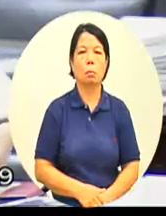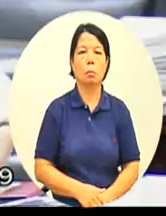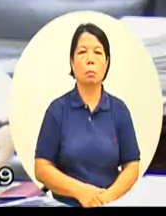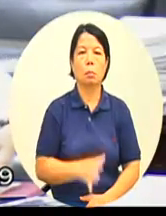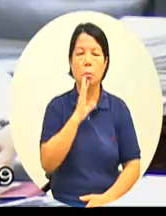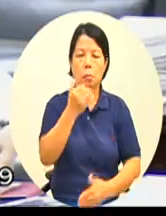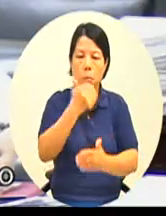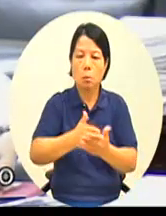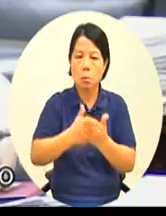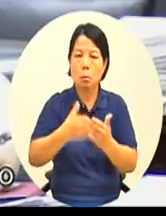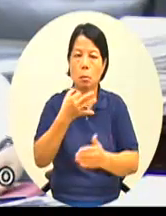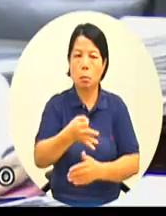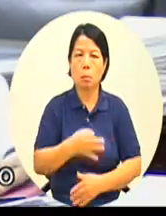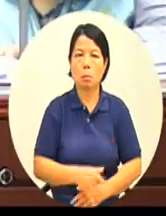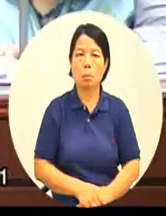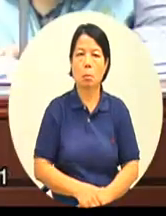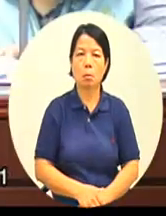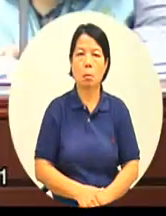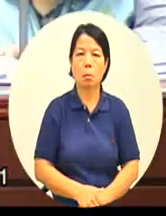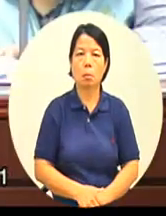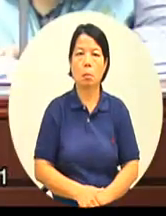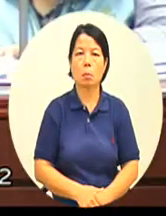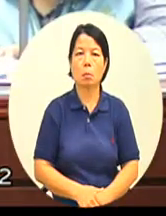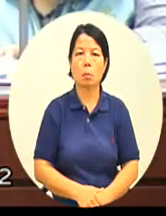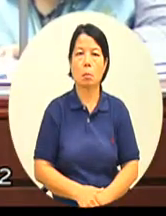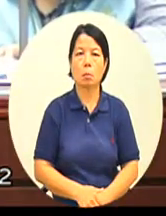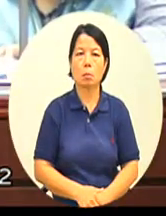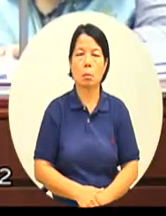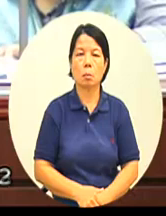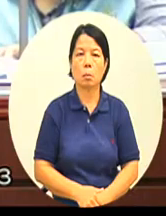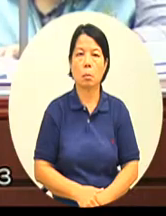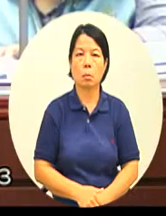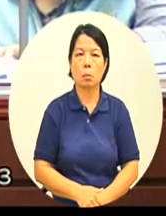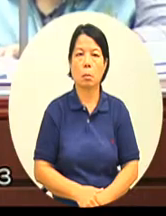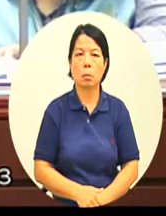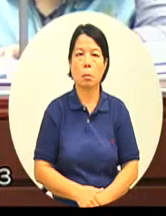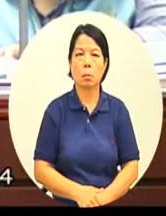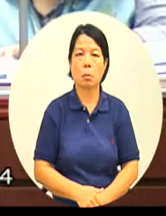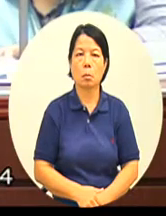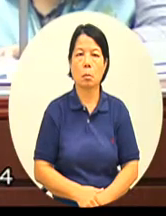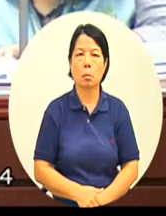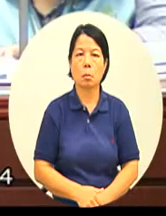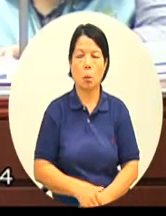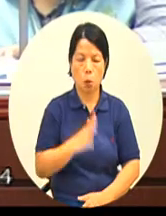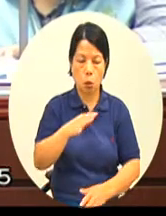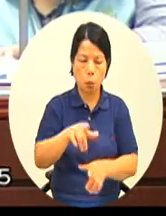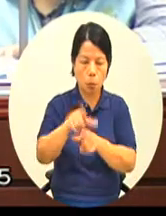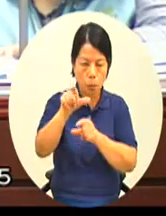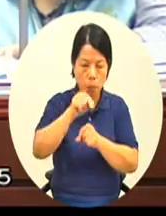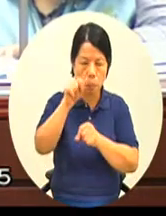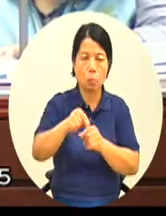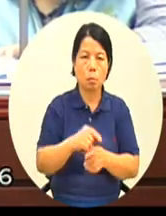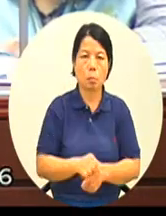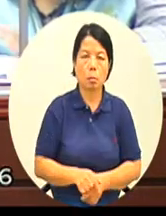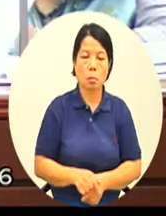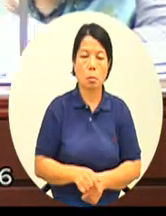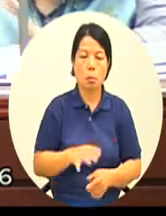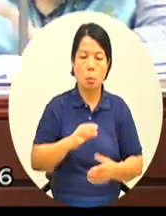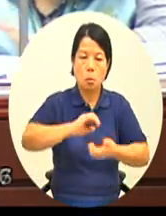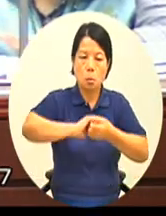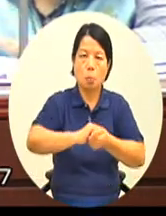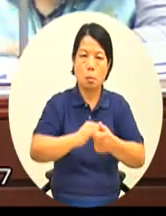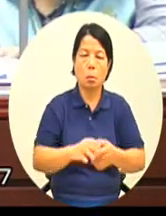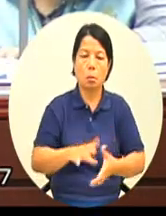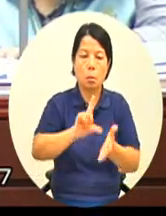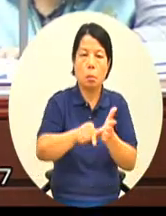薪的部分？ 对啊， 他的比例上面有不合理的部分，因为我们是按照来有一定的用时